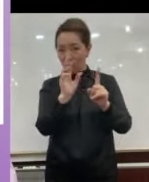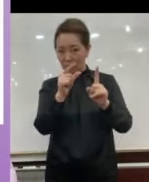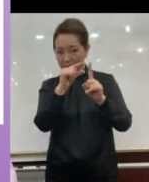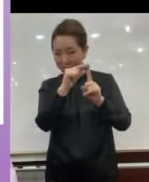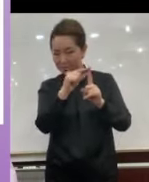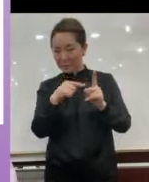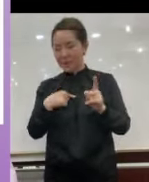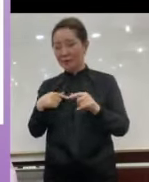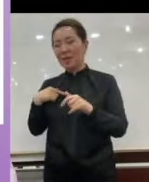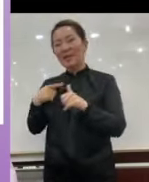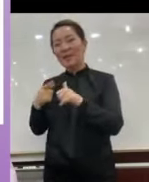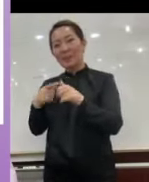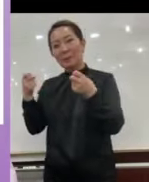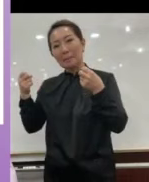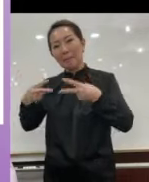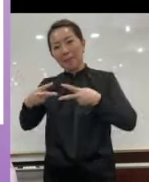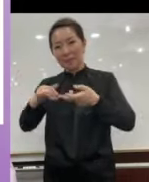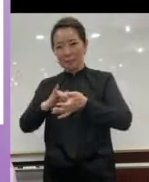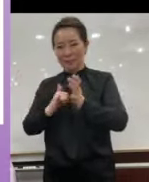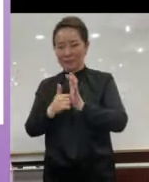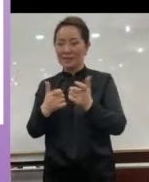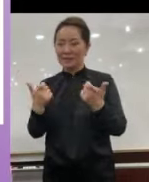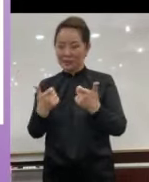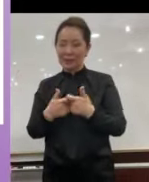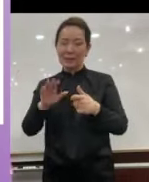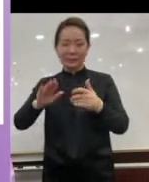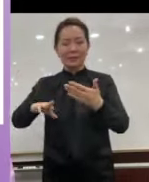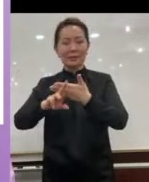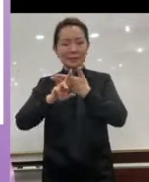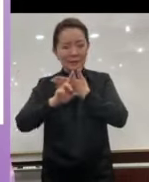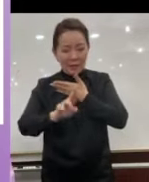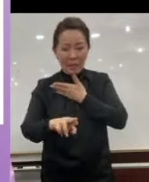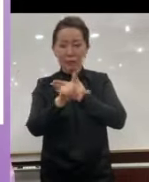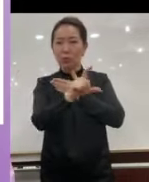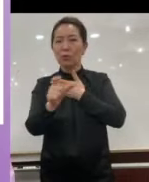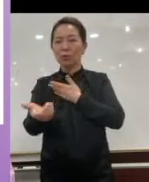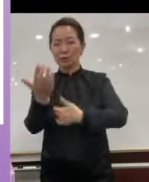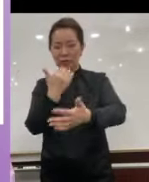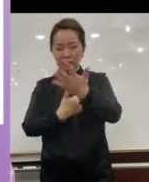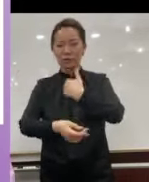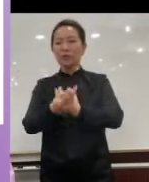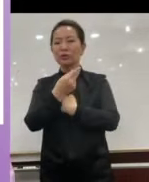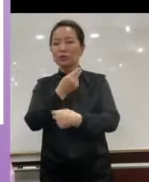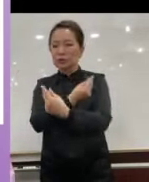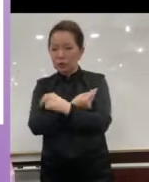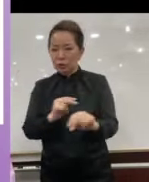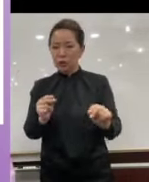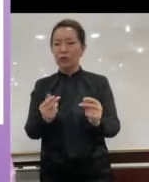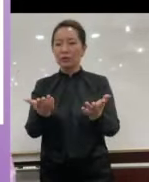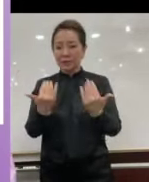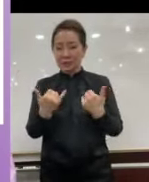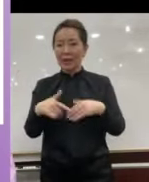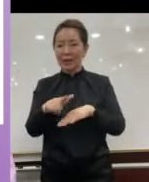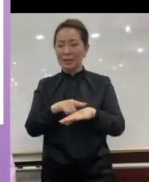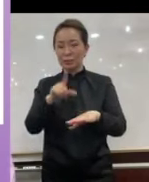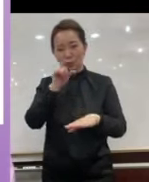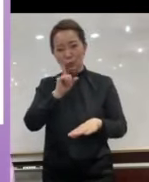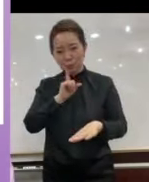болов. Цаашдаа ч гэсэнтэй те хүмүүсийн чөлөөтэй орж гардаг газар байгаасай гэж хүсэж